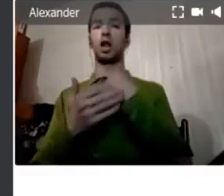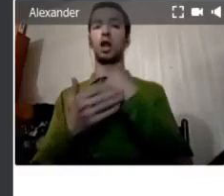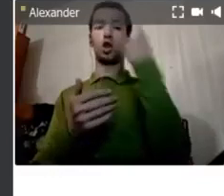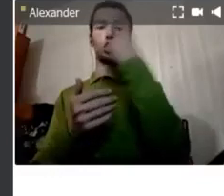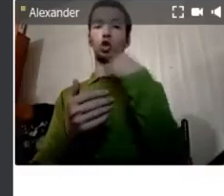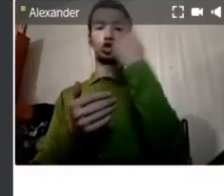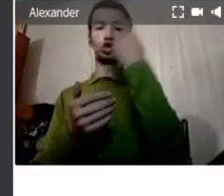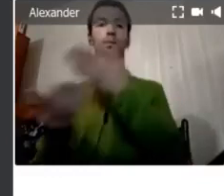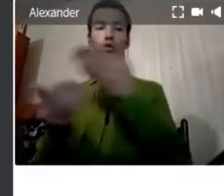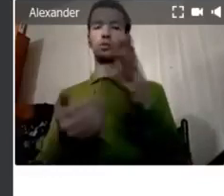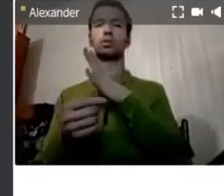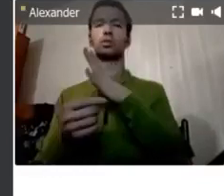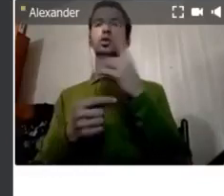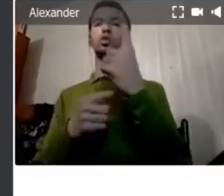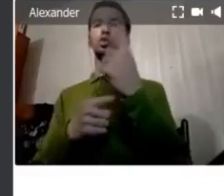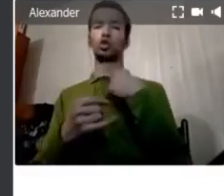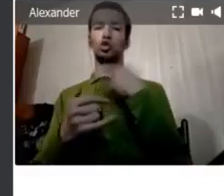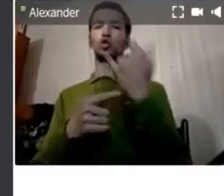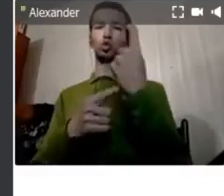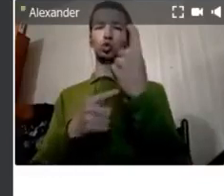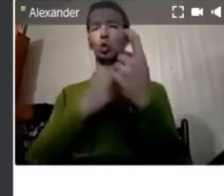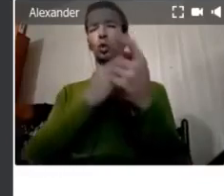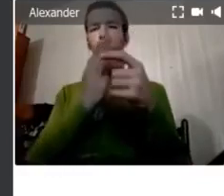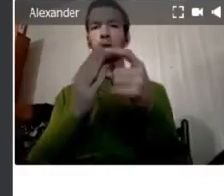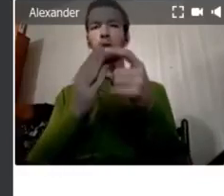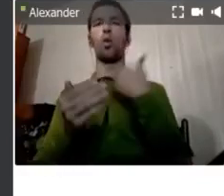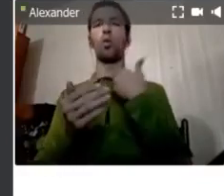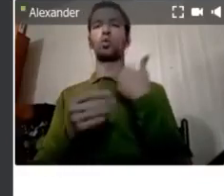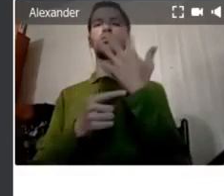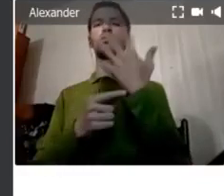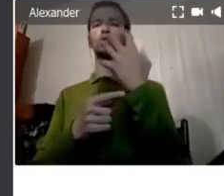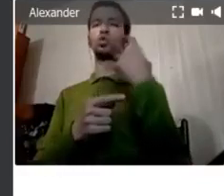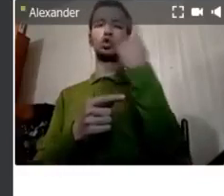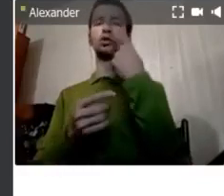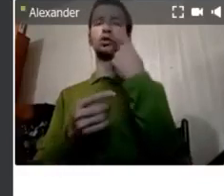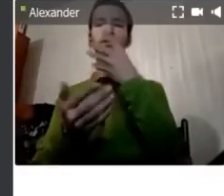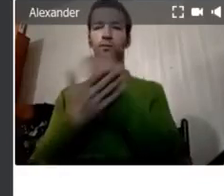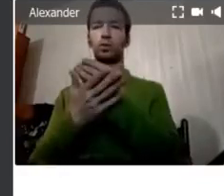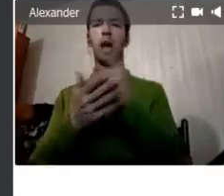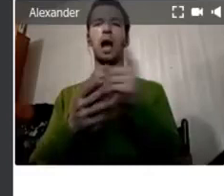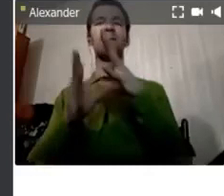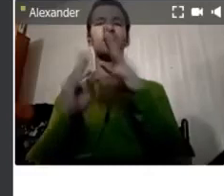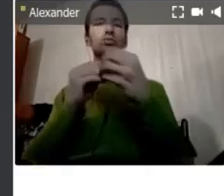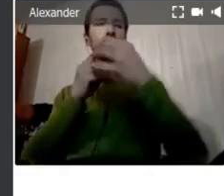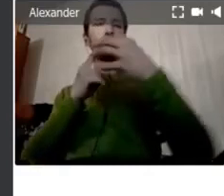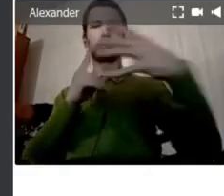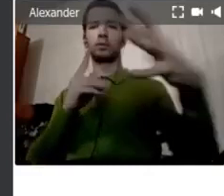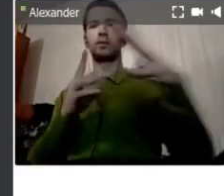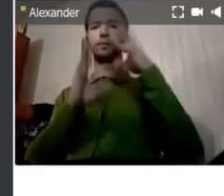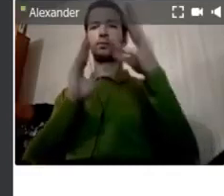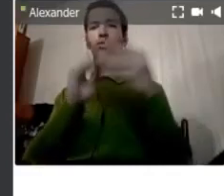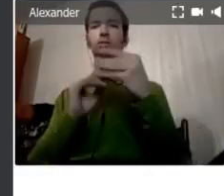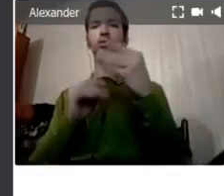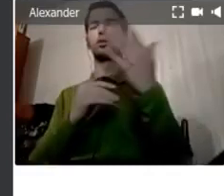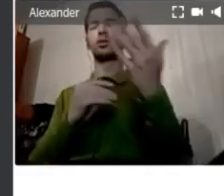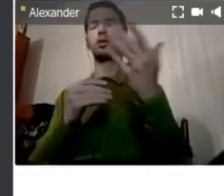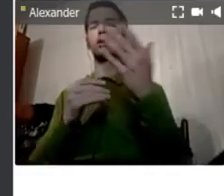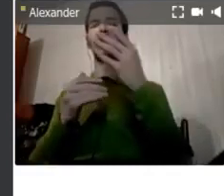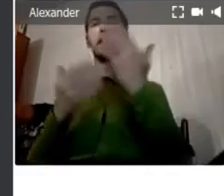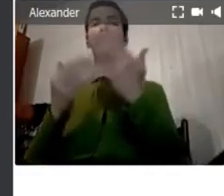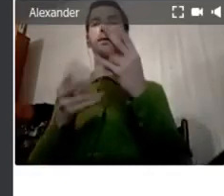если человек перестал действовать, перестал развиваться, он начинает регрессировать, то есть он просто падает,